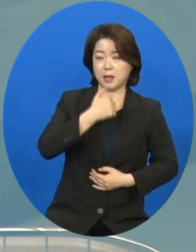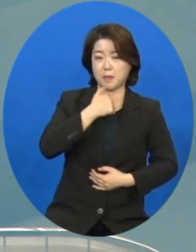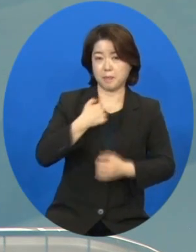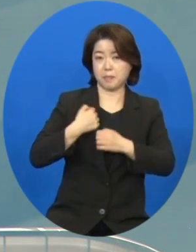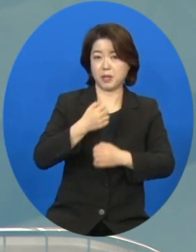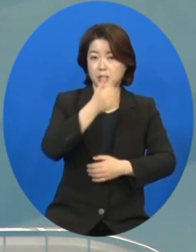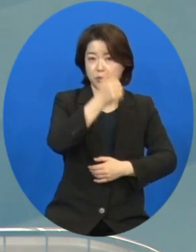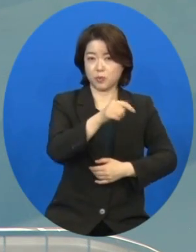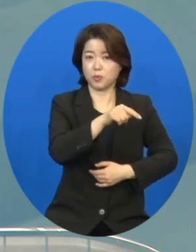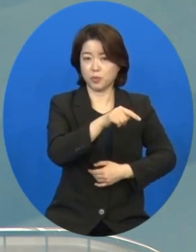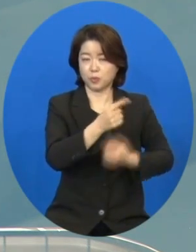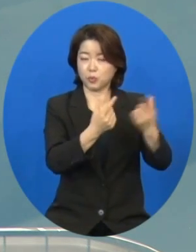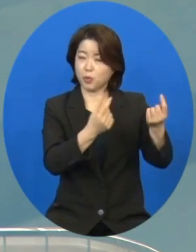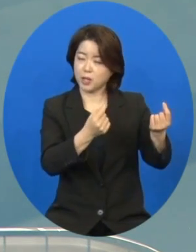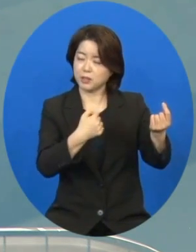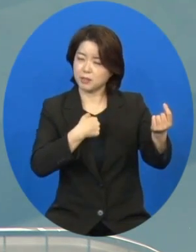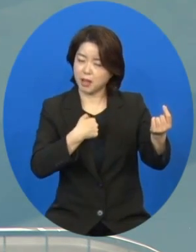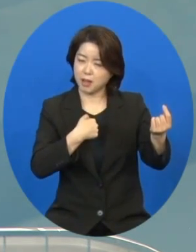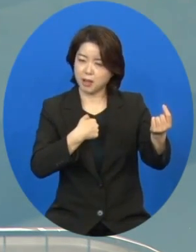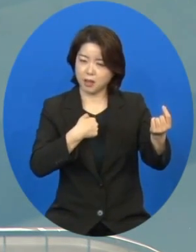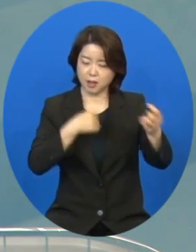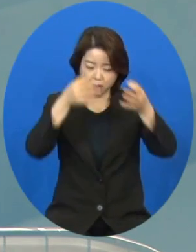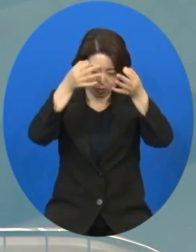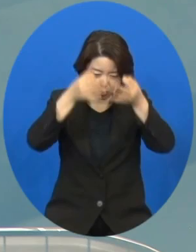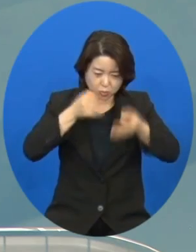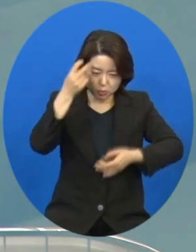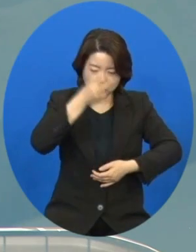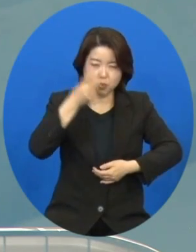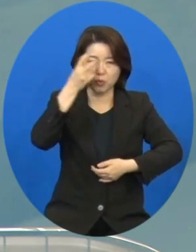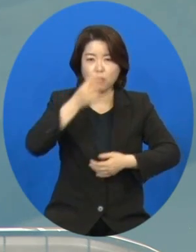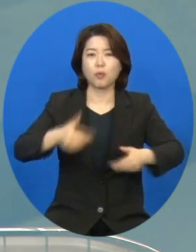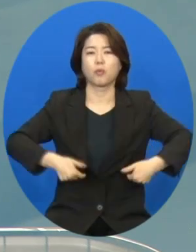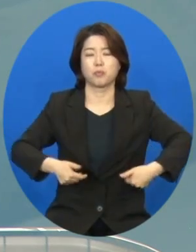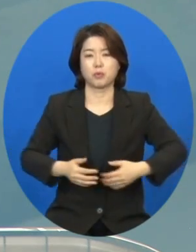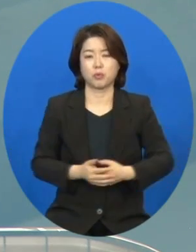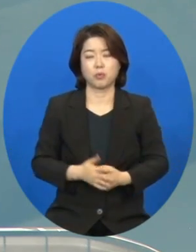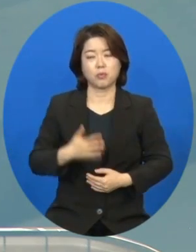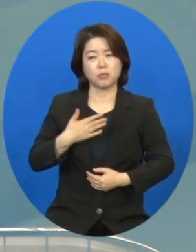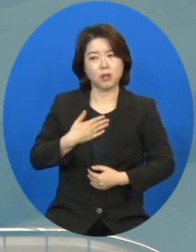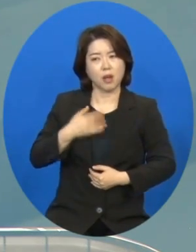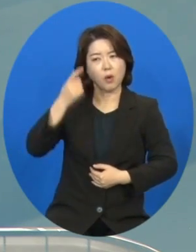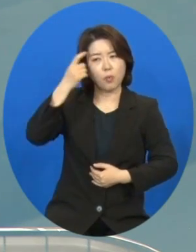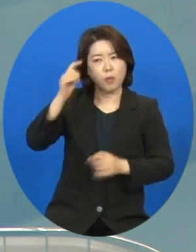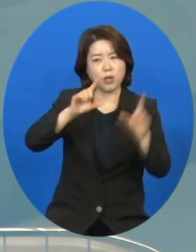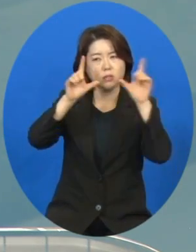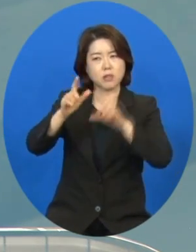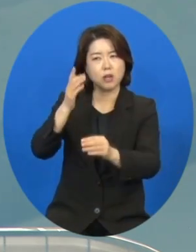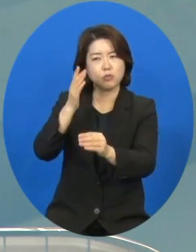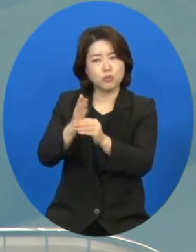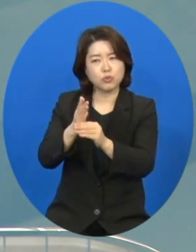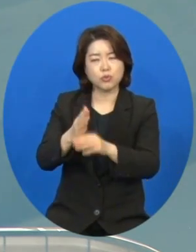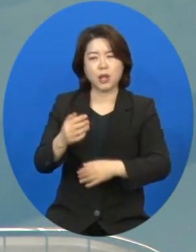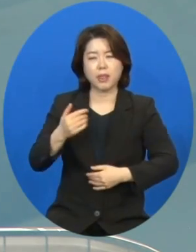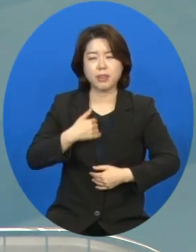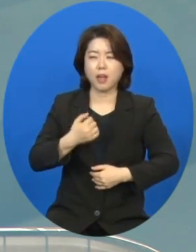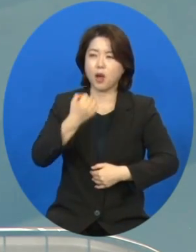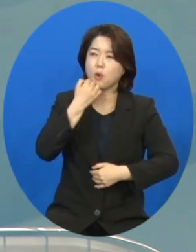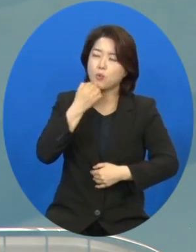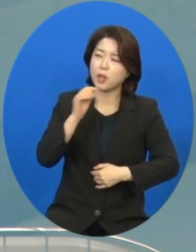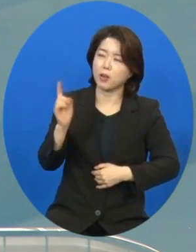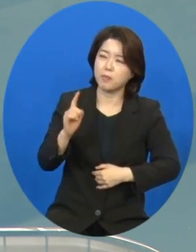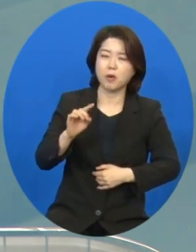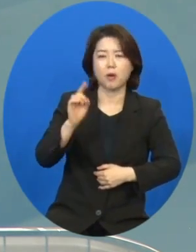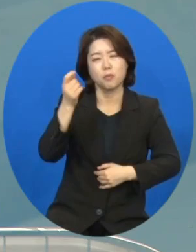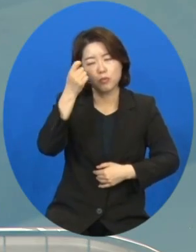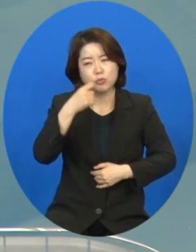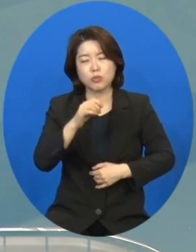아닌가? 이거 점검해 보는 것이에요. 나 무엇 때문에 살았지? 무엇이 나를 웃게 하고 무엇이 나를